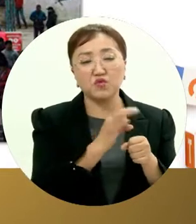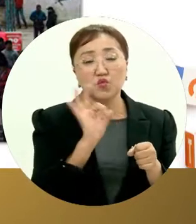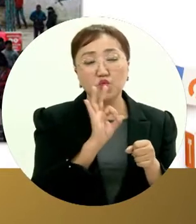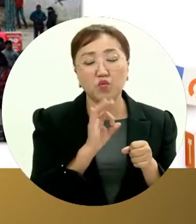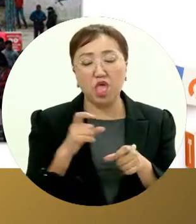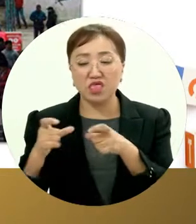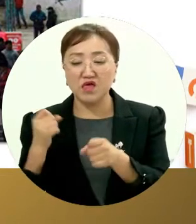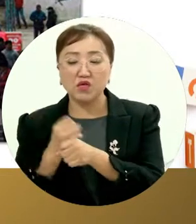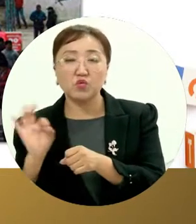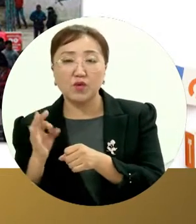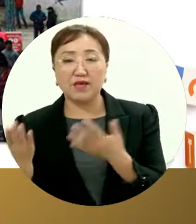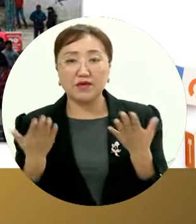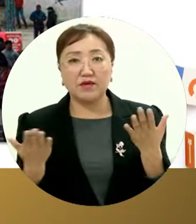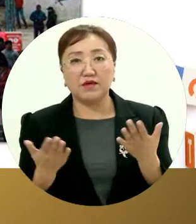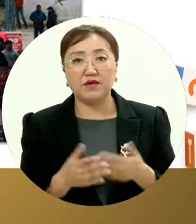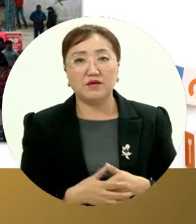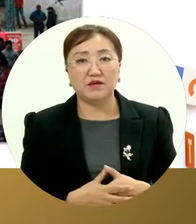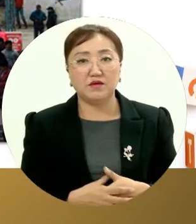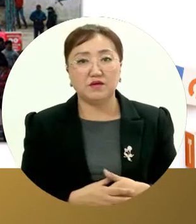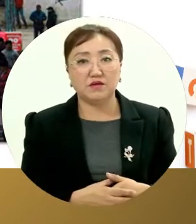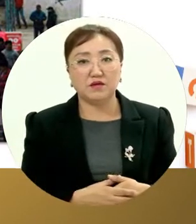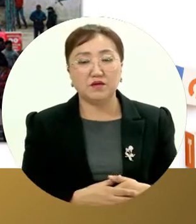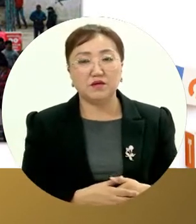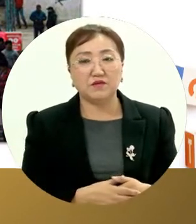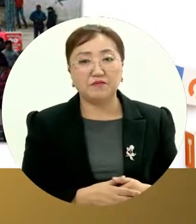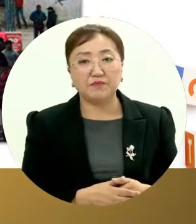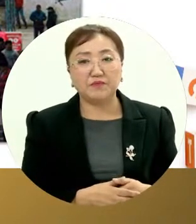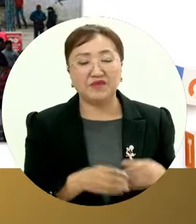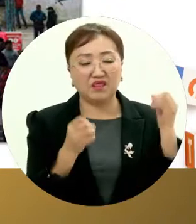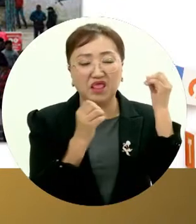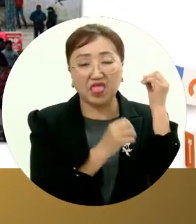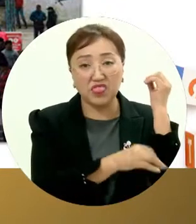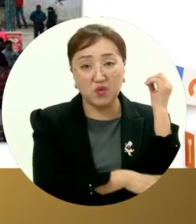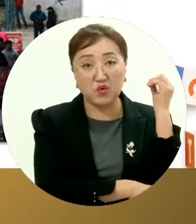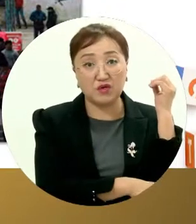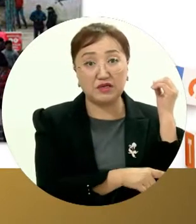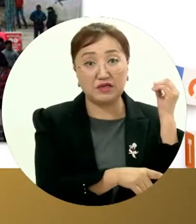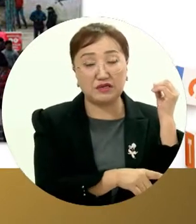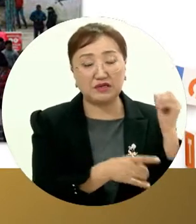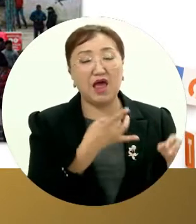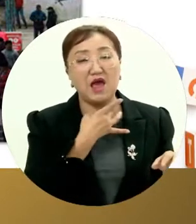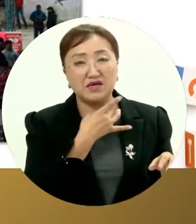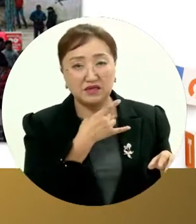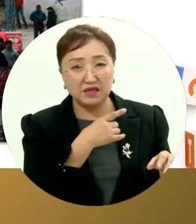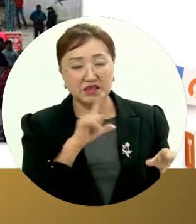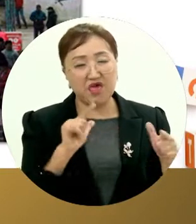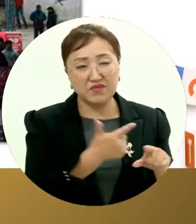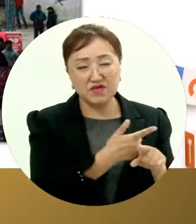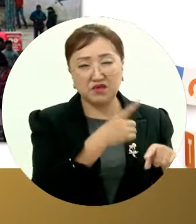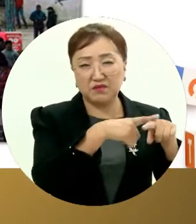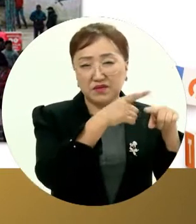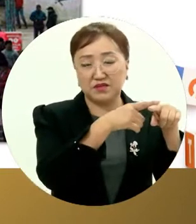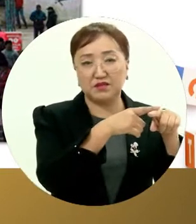засгийн ажилгүйдлүү гэдгийг. За хүн амын орлого амжиргааны төвшин буураад ядуурл бий болдог. За архитект гинт хэрэг